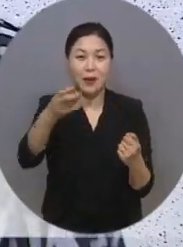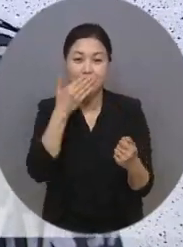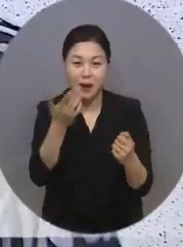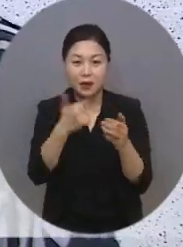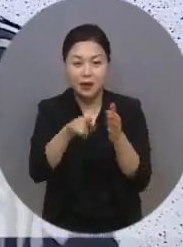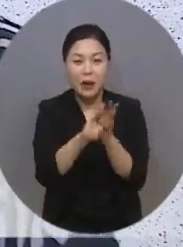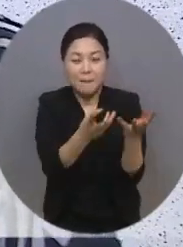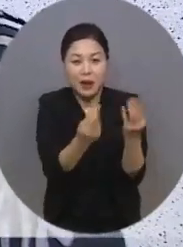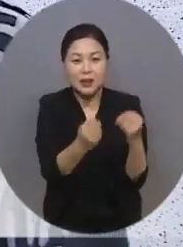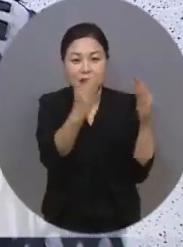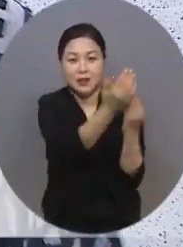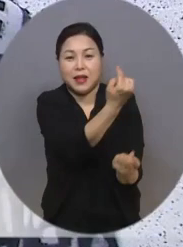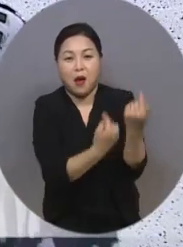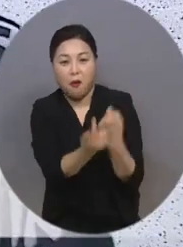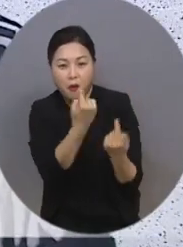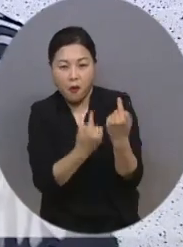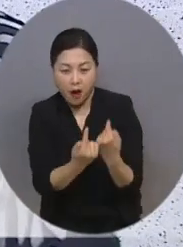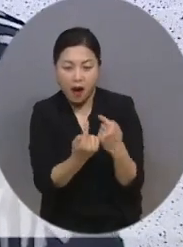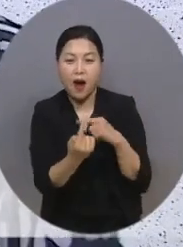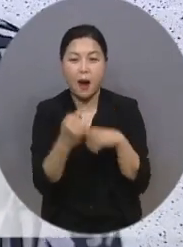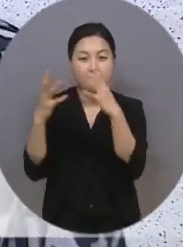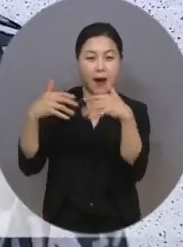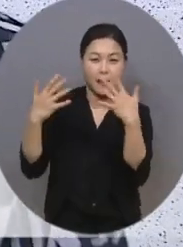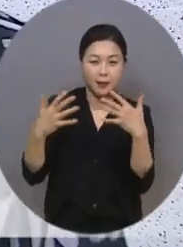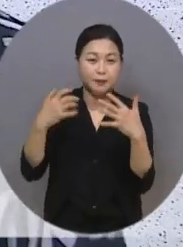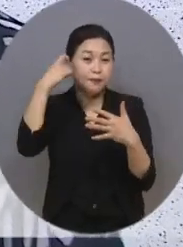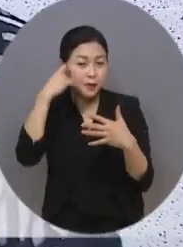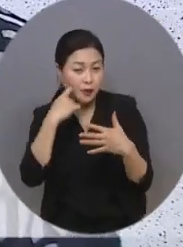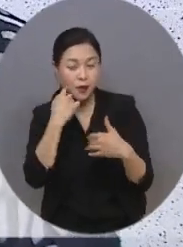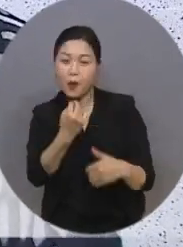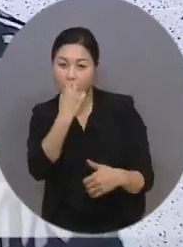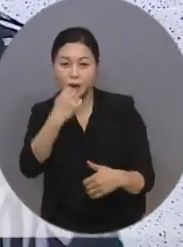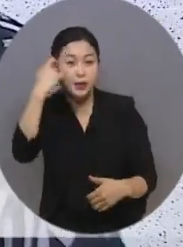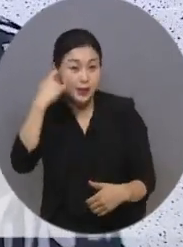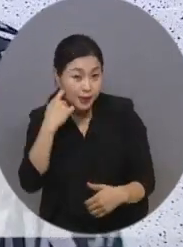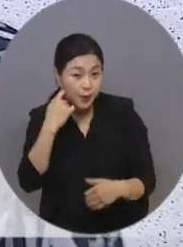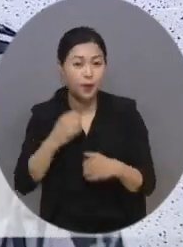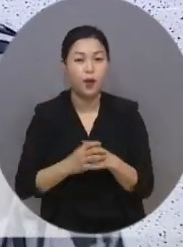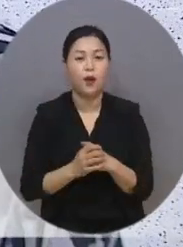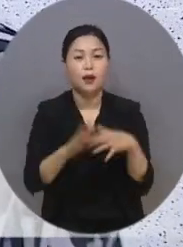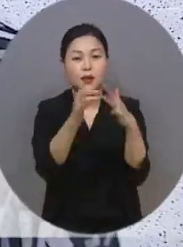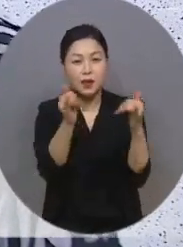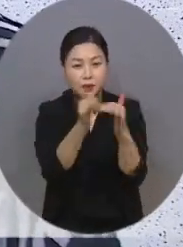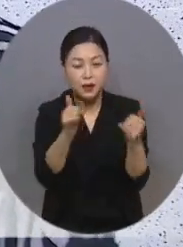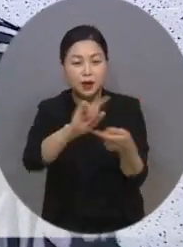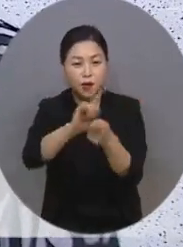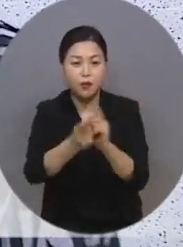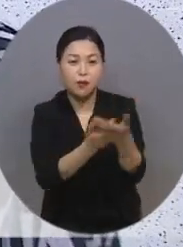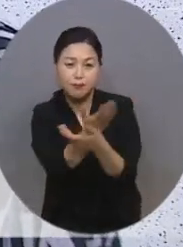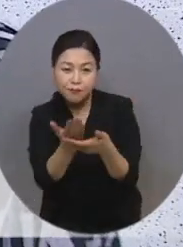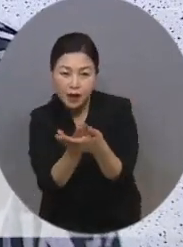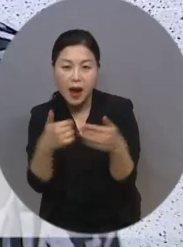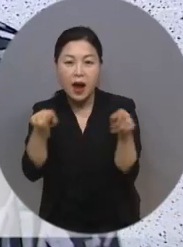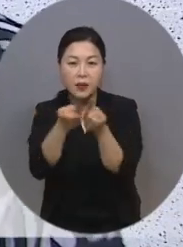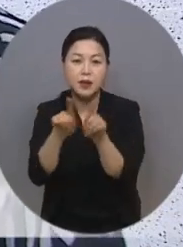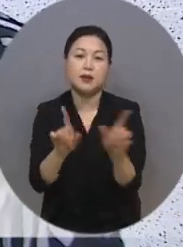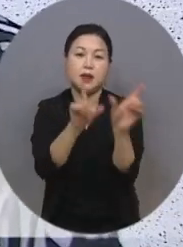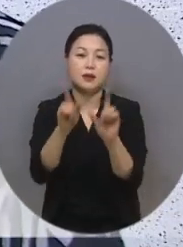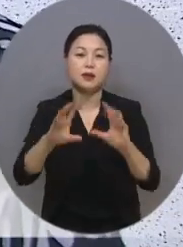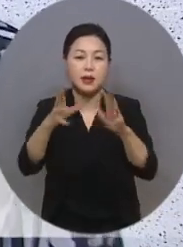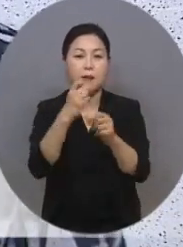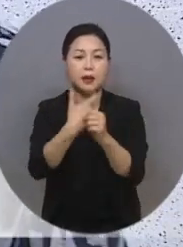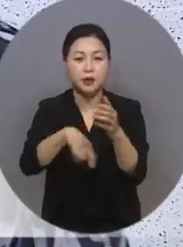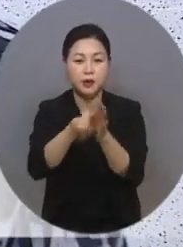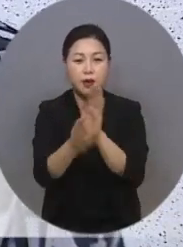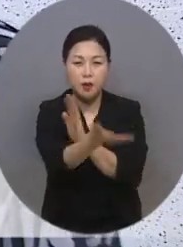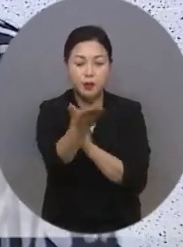많이들 나오셔가지고 바깥바람도 쐬고 공기도 쐬고 또 사람들과 함께 어울리면서 더불어가는 세상 만들 수 있도록 여러분이